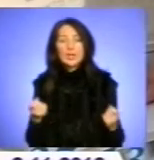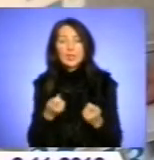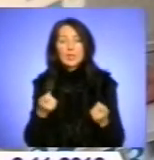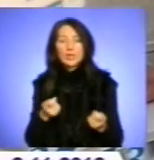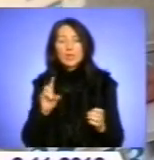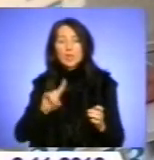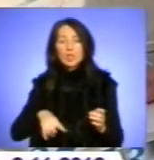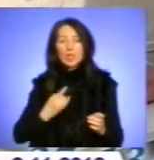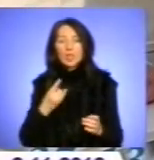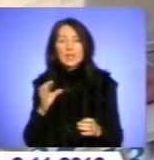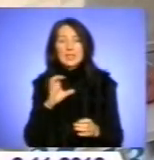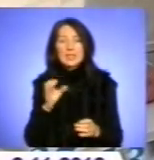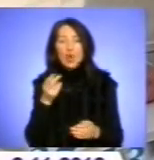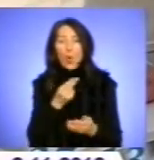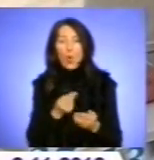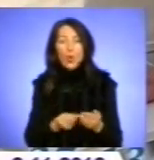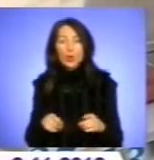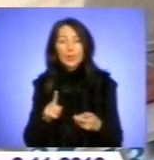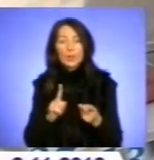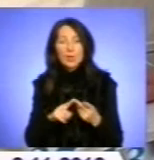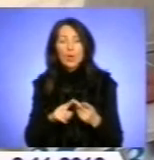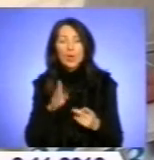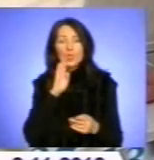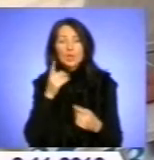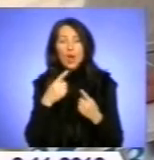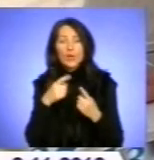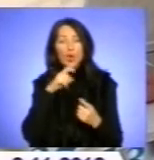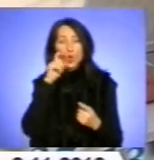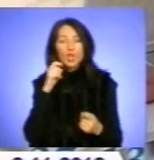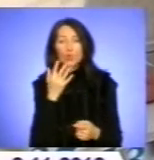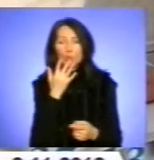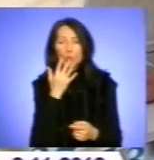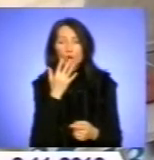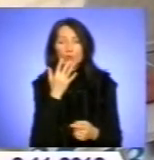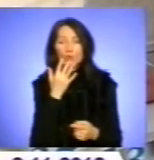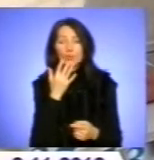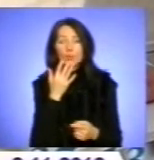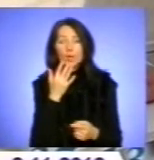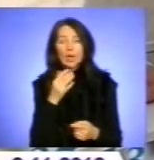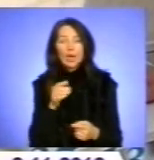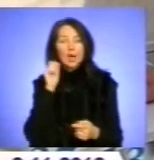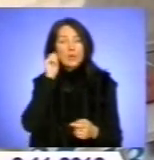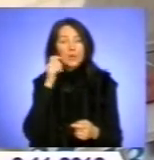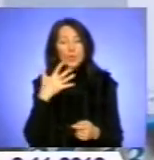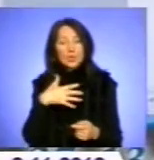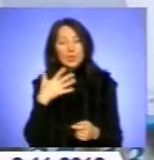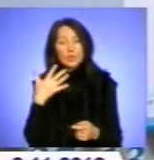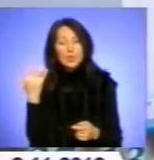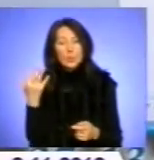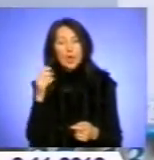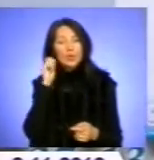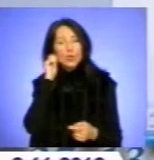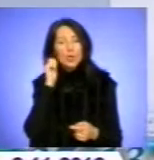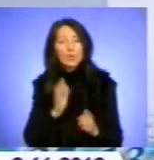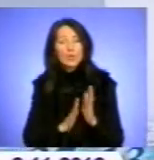синього кольору. Та інша жінка розмовляла українською мовою, вік 50-55 років, ріст